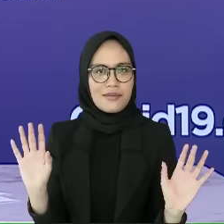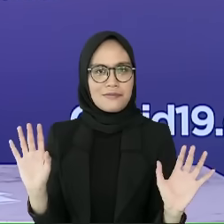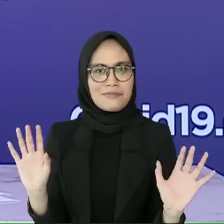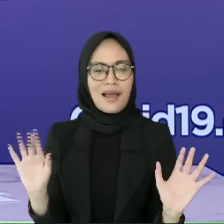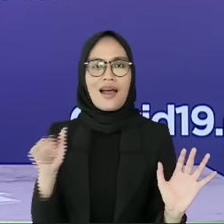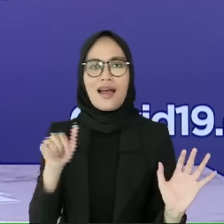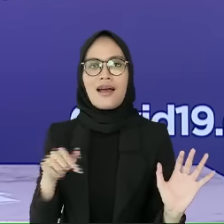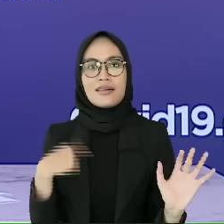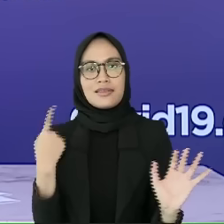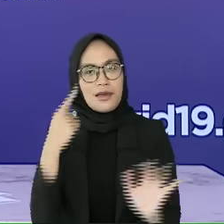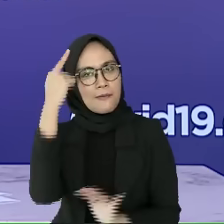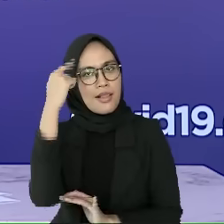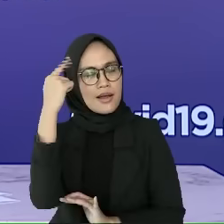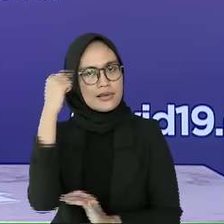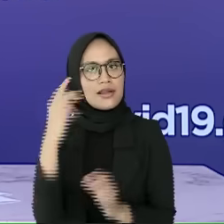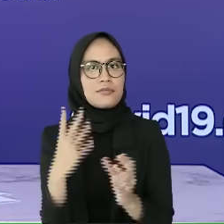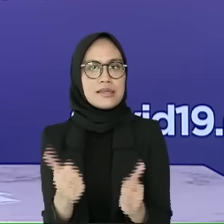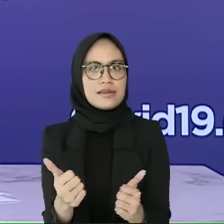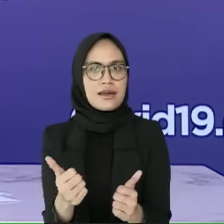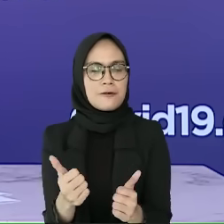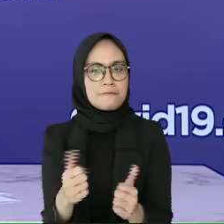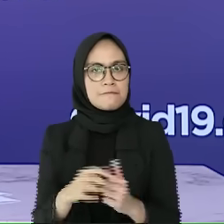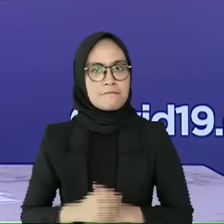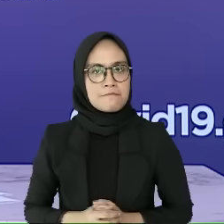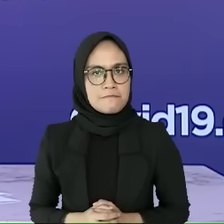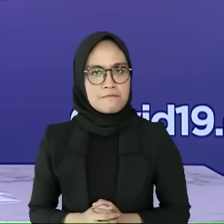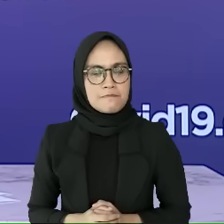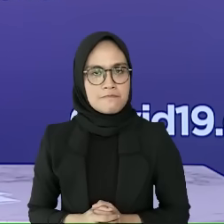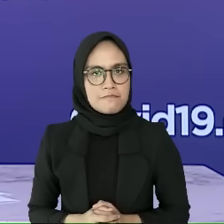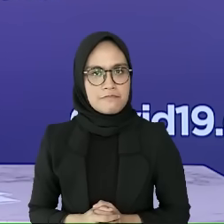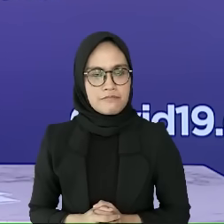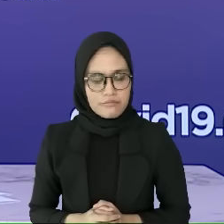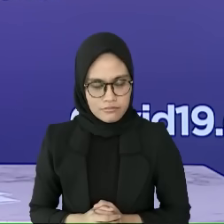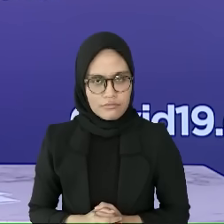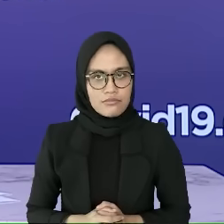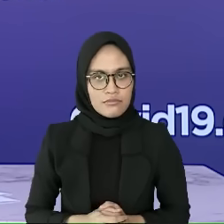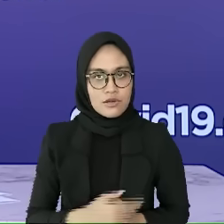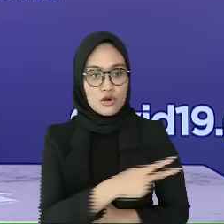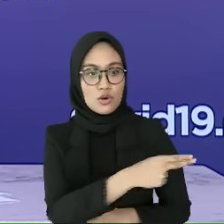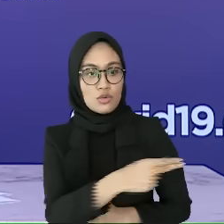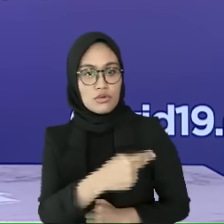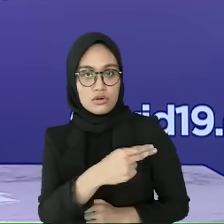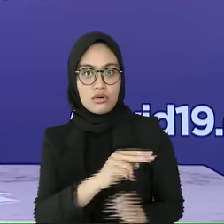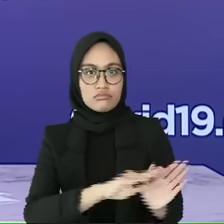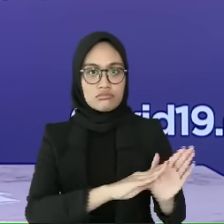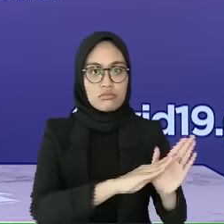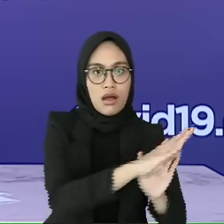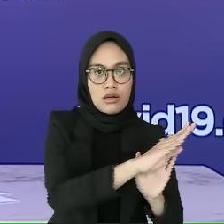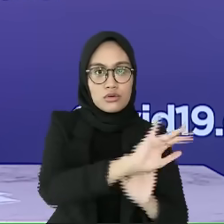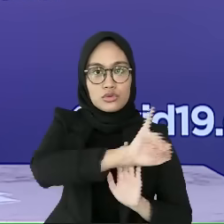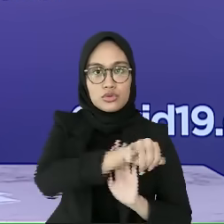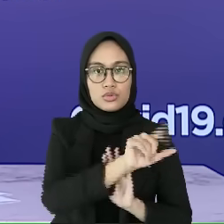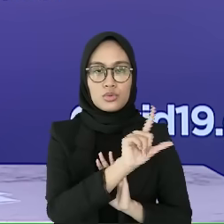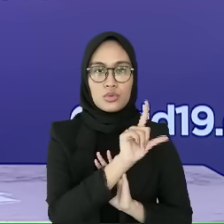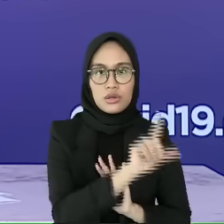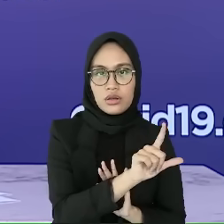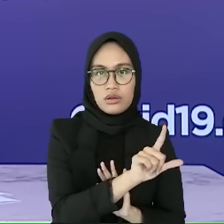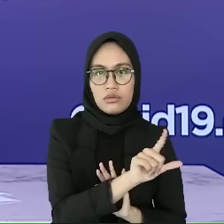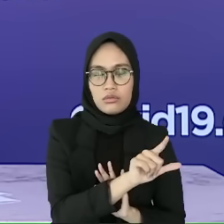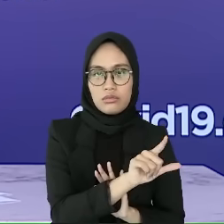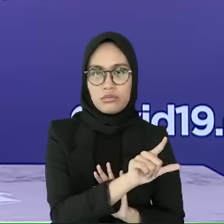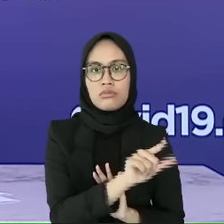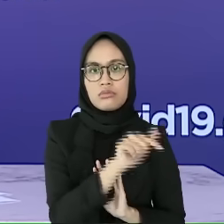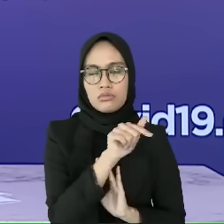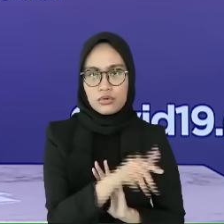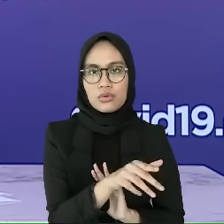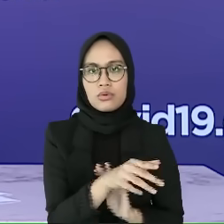diambil pelajaran bahwa adanya lonjakan kasus di Indonesia pada bulan Juli kemarin nyatanya tidak berkontribusi